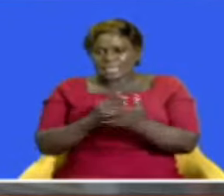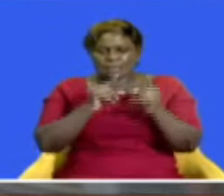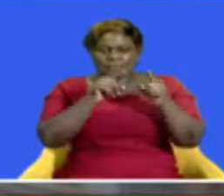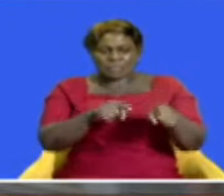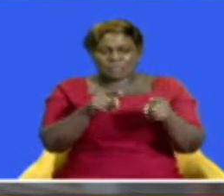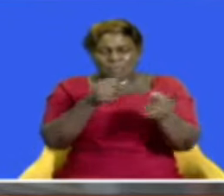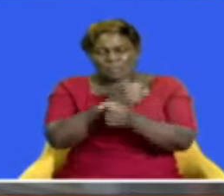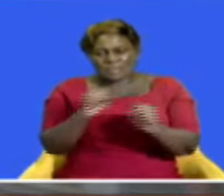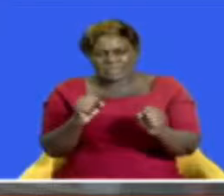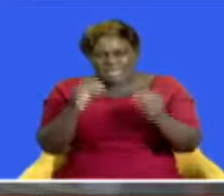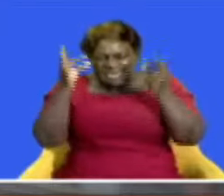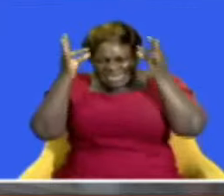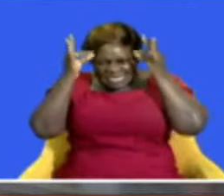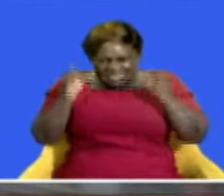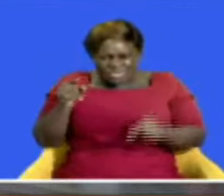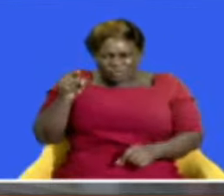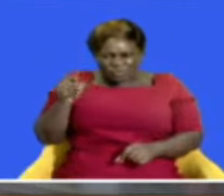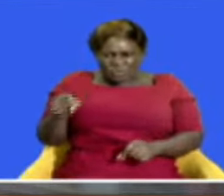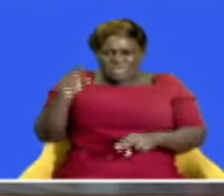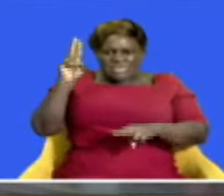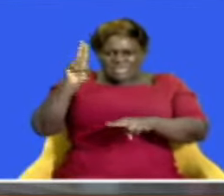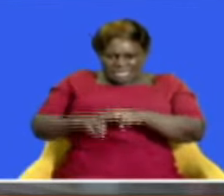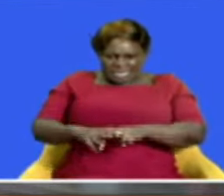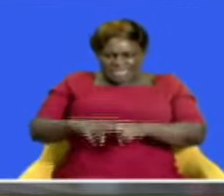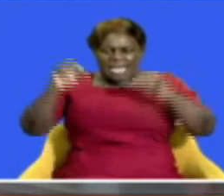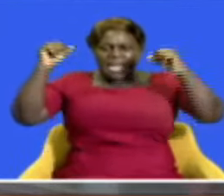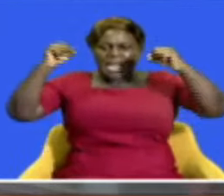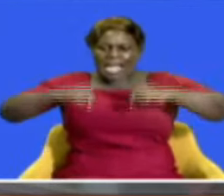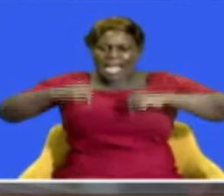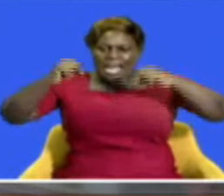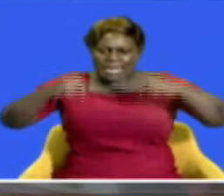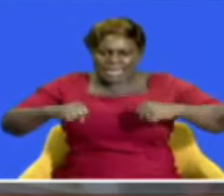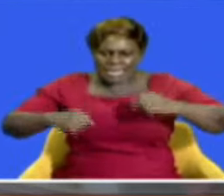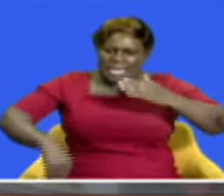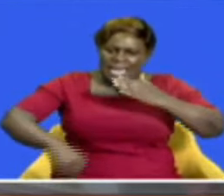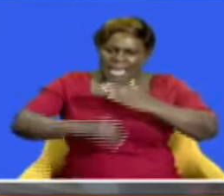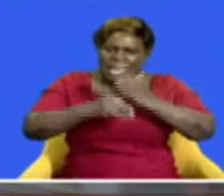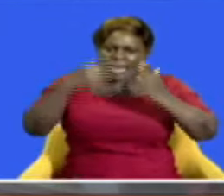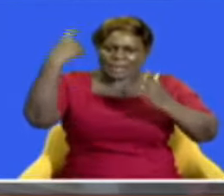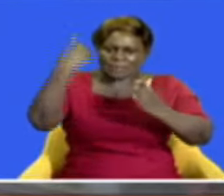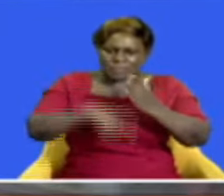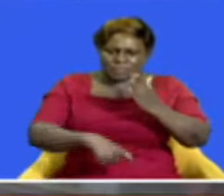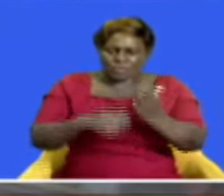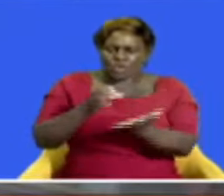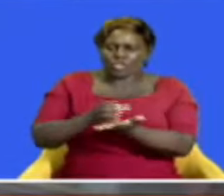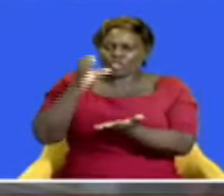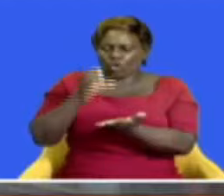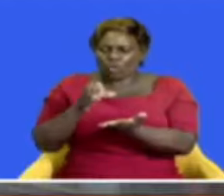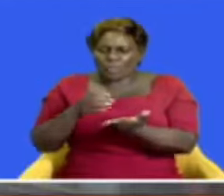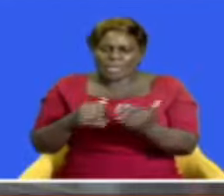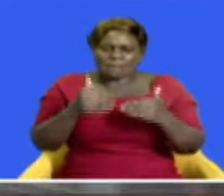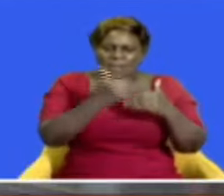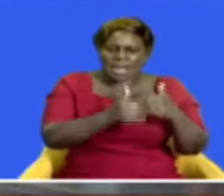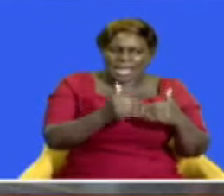rais. Uamuzi huo uketi kuna kuafikia kwamba tuweke ushuru kwa kikombe,